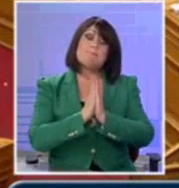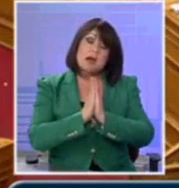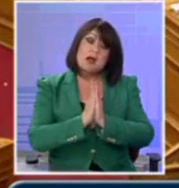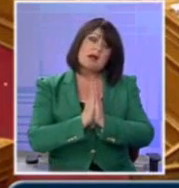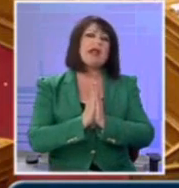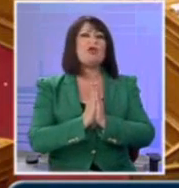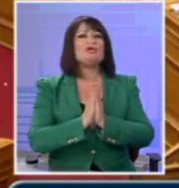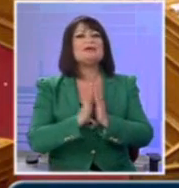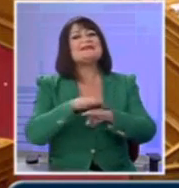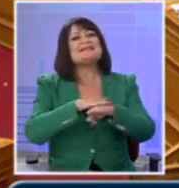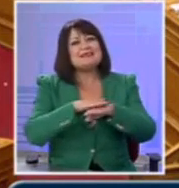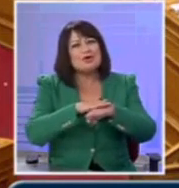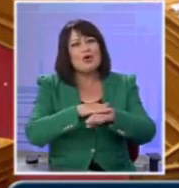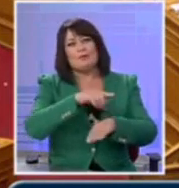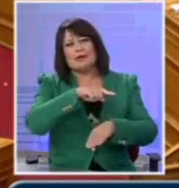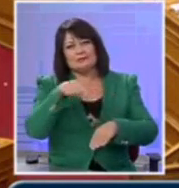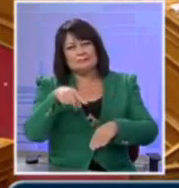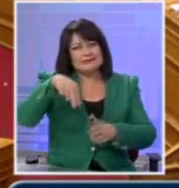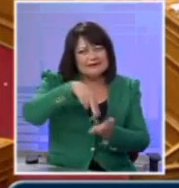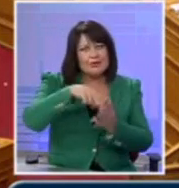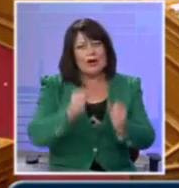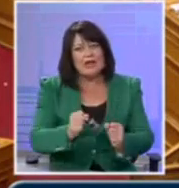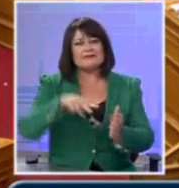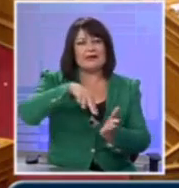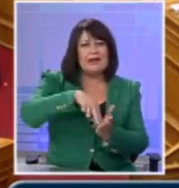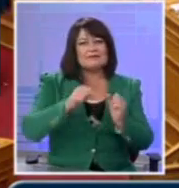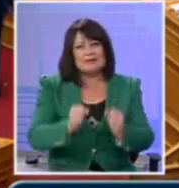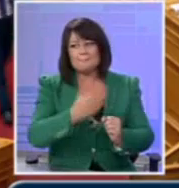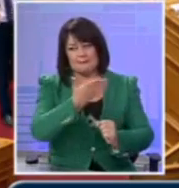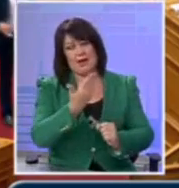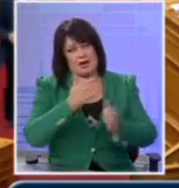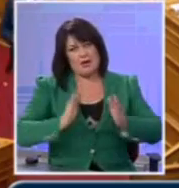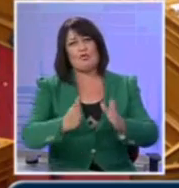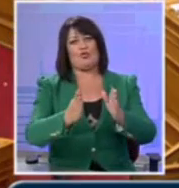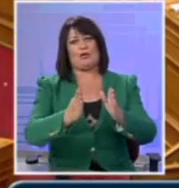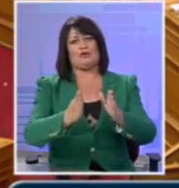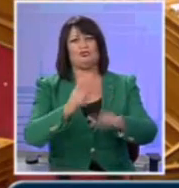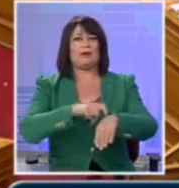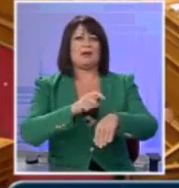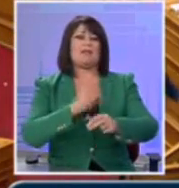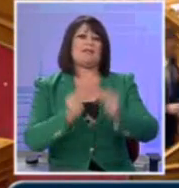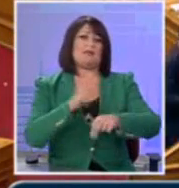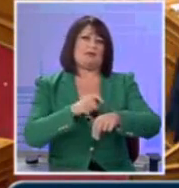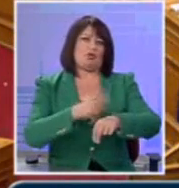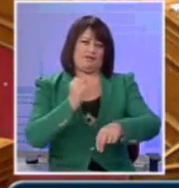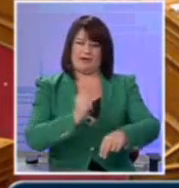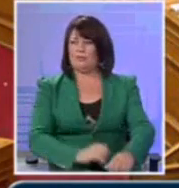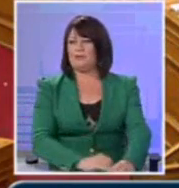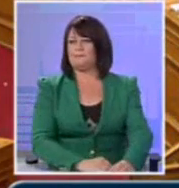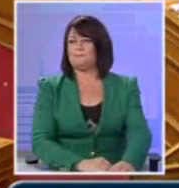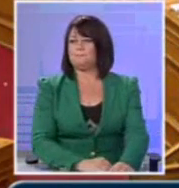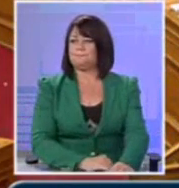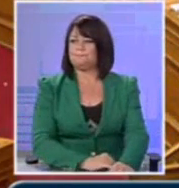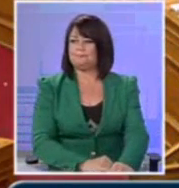συγχωρείτε που σας σηκώσαμε και σας καθίσαμε δύο φορές. Ελάτε να προχωρήσουμε. Έχουμε πρόβλημα χρόνου. Πρόεδρε της